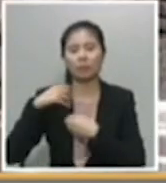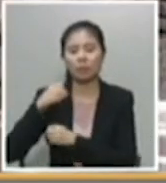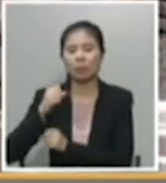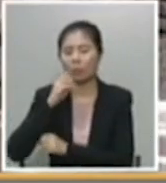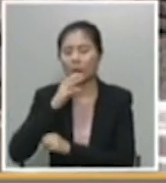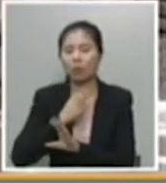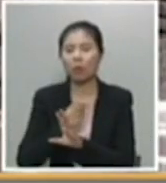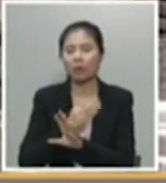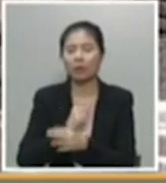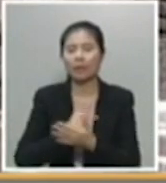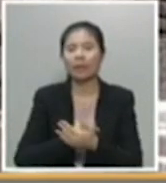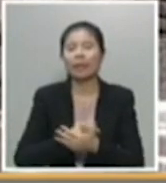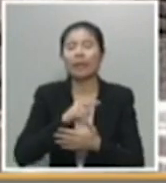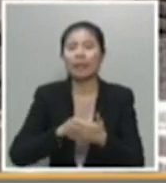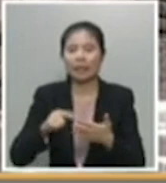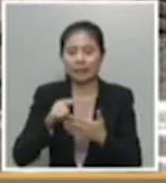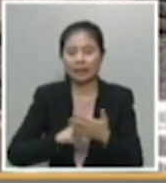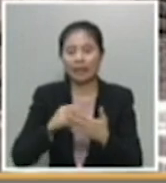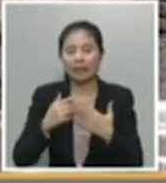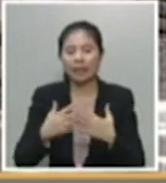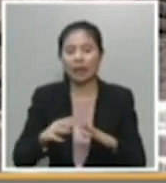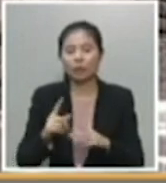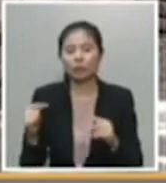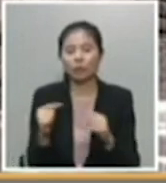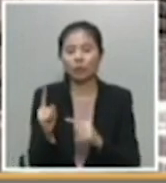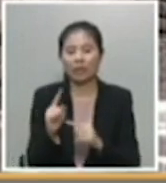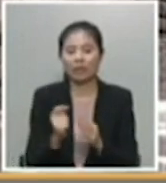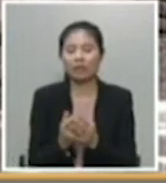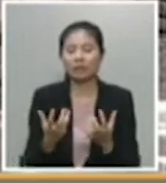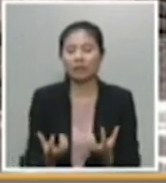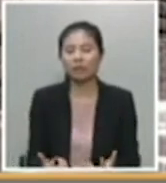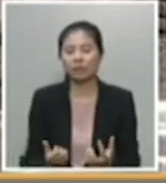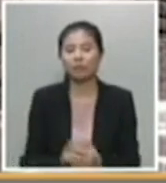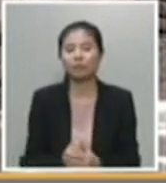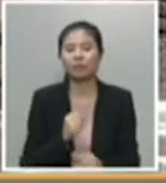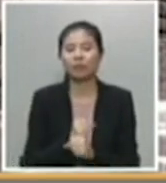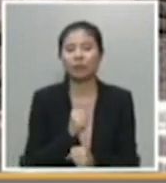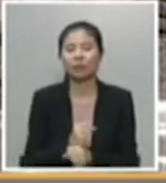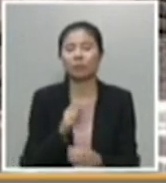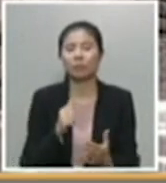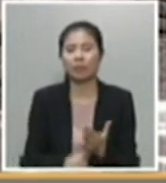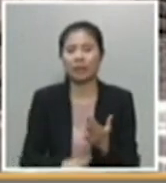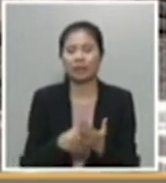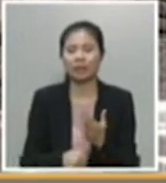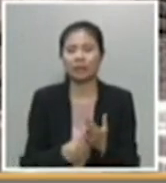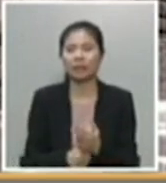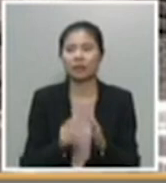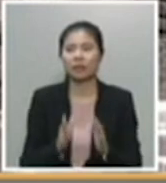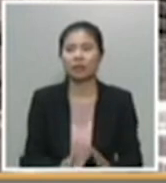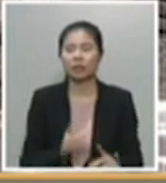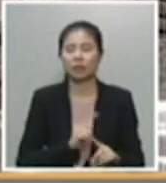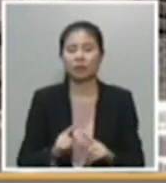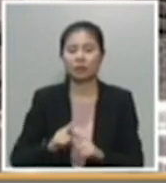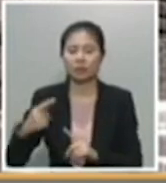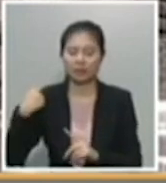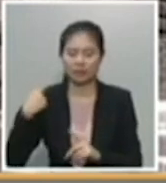งแต่ก่อนเลือกตั้งว่าเราจะลดภาระภาษีให้กับชนชั้นกลางมนุษย์เงินเดือนซึ่ง